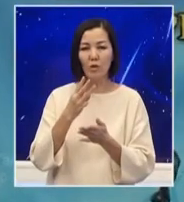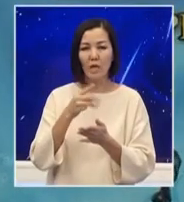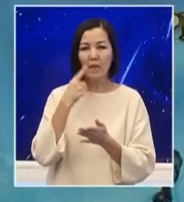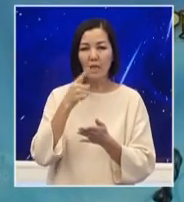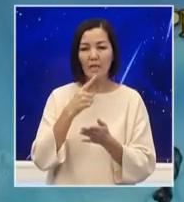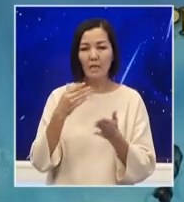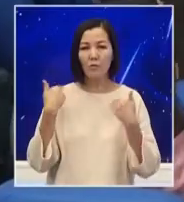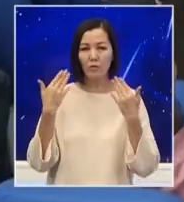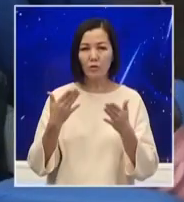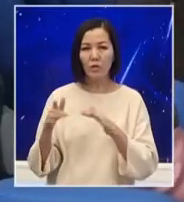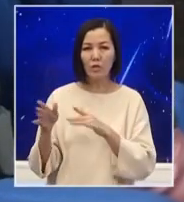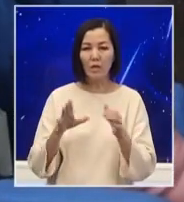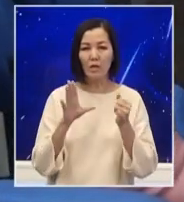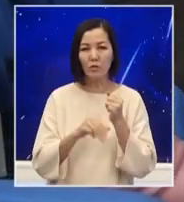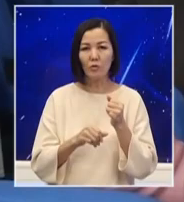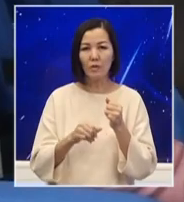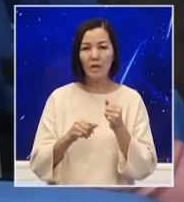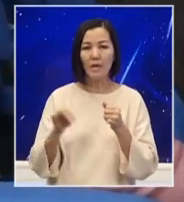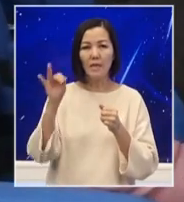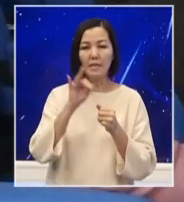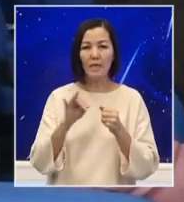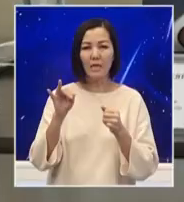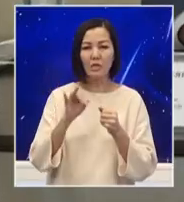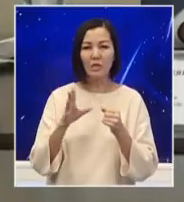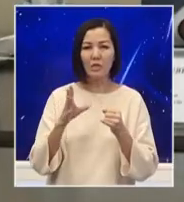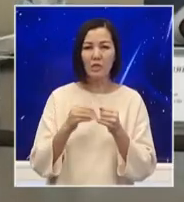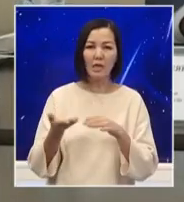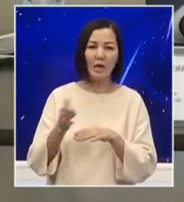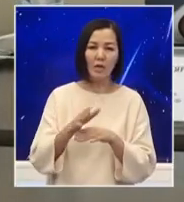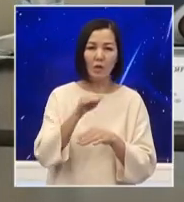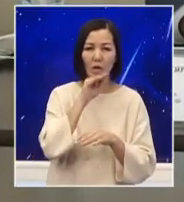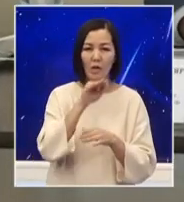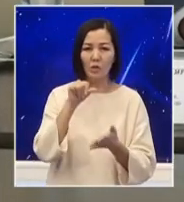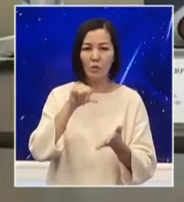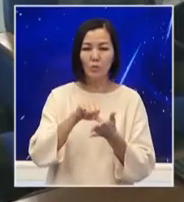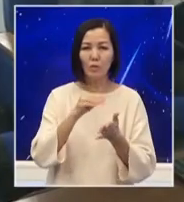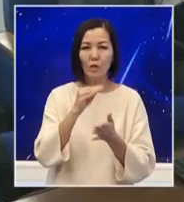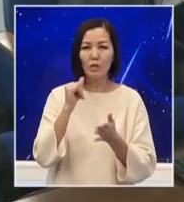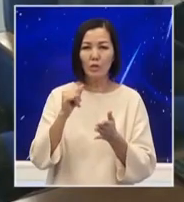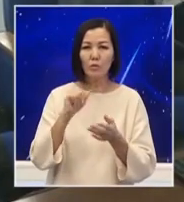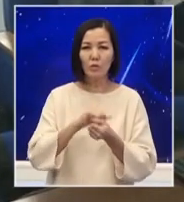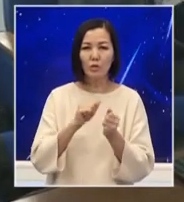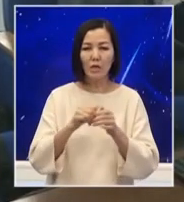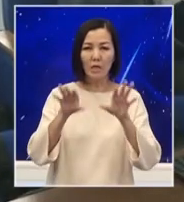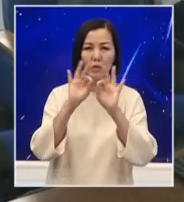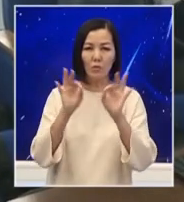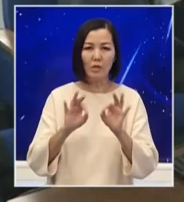тілде жарық көрген. Шара соңы бірқатар тарихшы және археолог ғалымдардың қатысуымен Жетісудың жартас